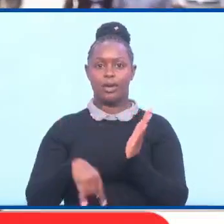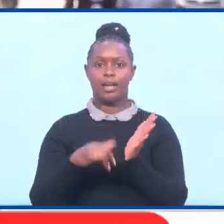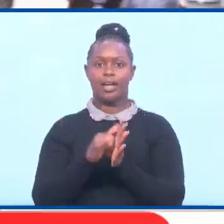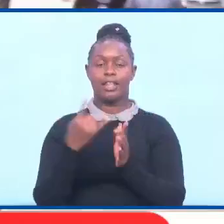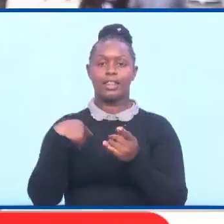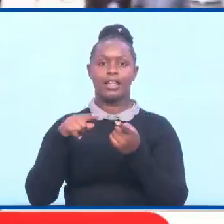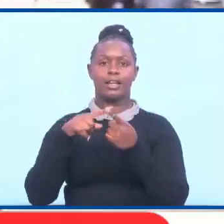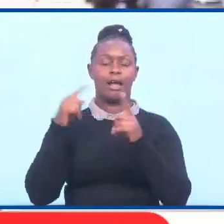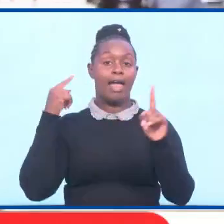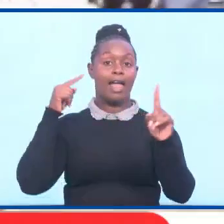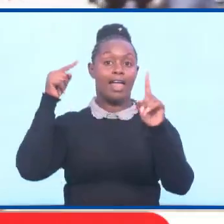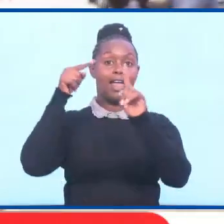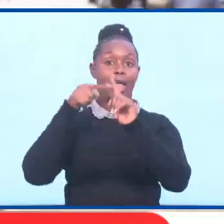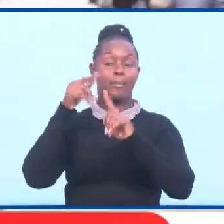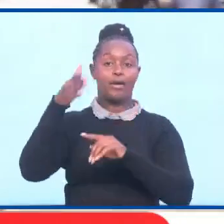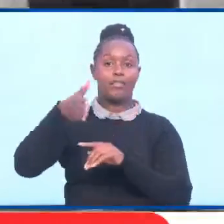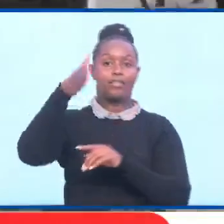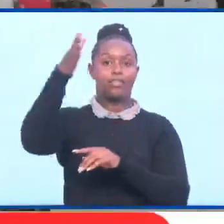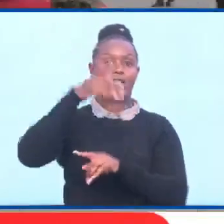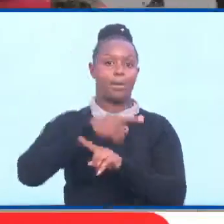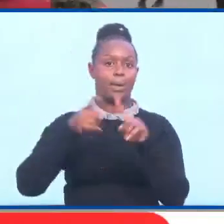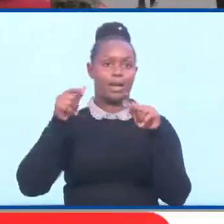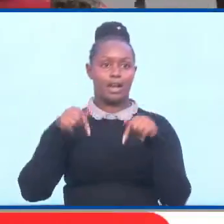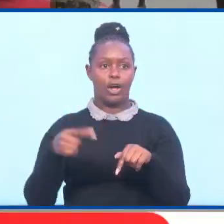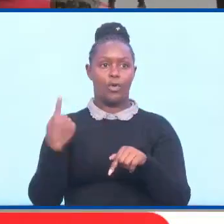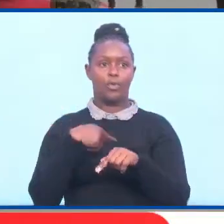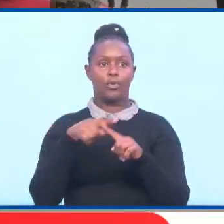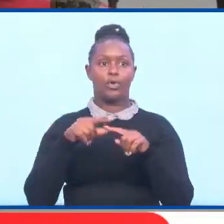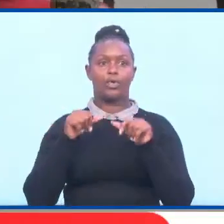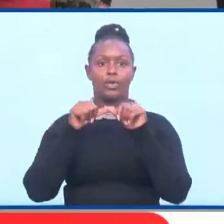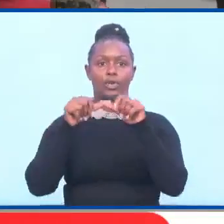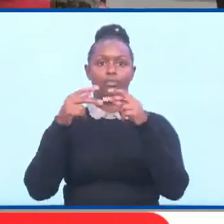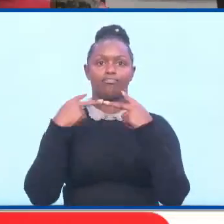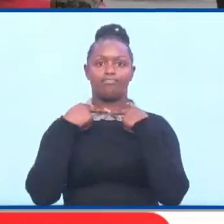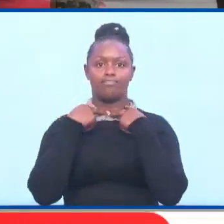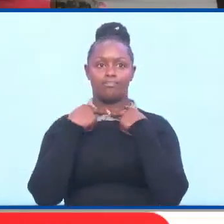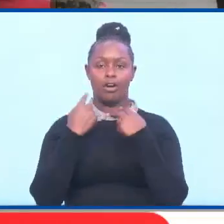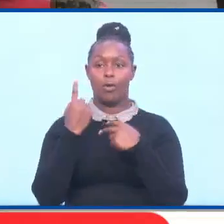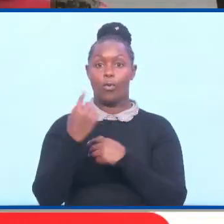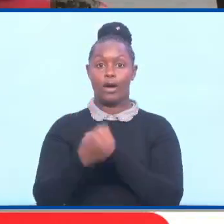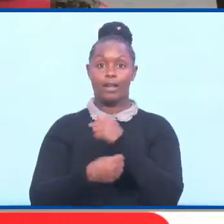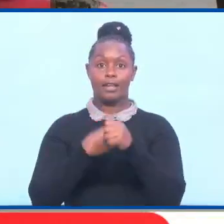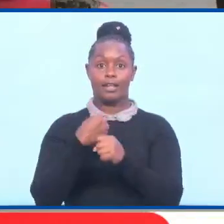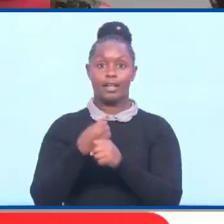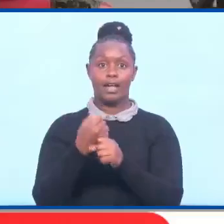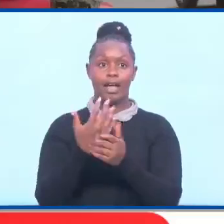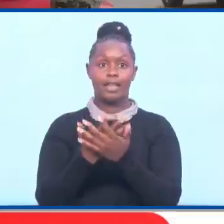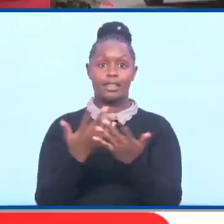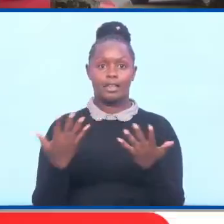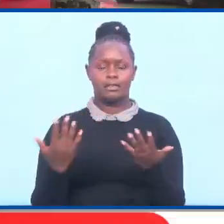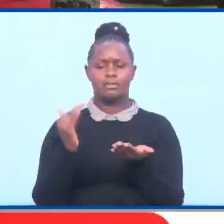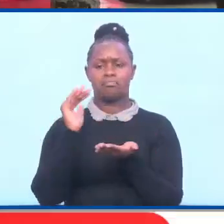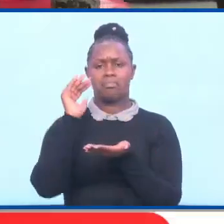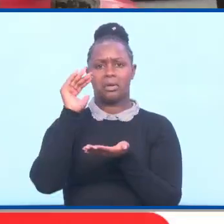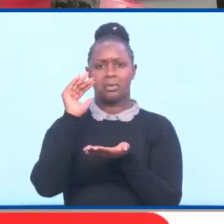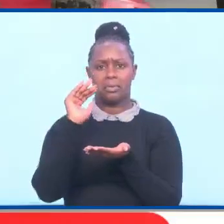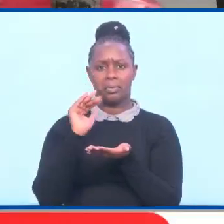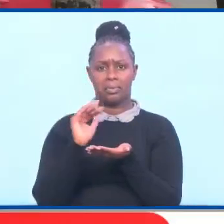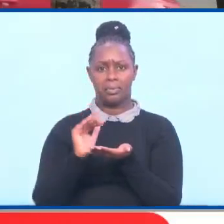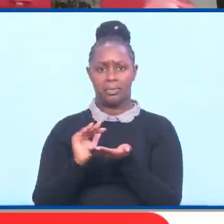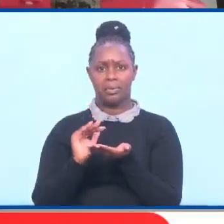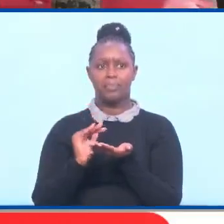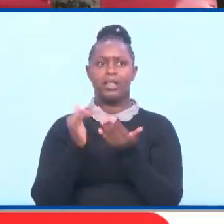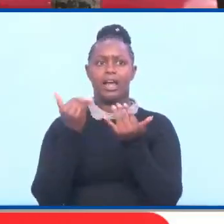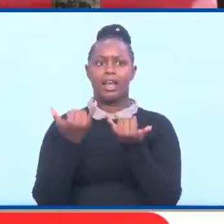wanaimu, but for now tutaendelea kuumia. Wakati walipoingia in 1 year vitu zimeanza kushuka kidogo kidogo. Sasa